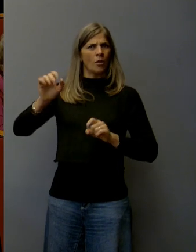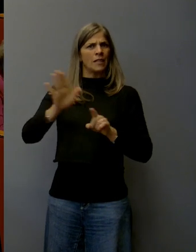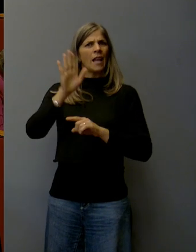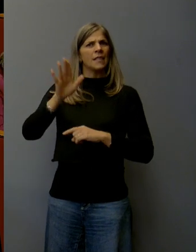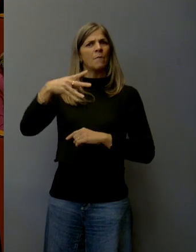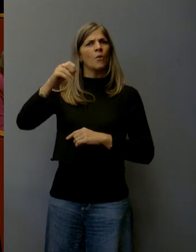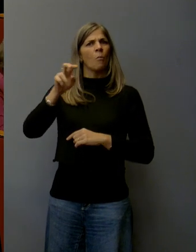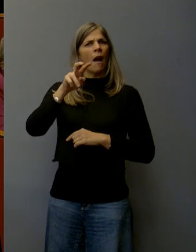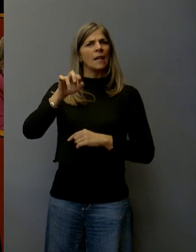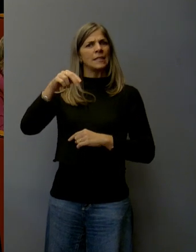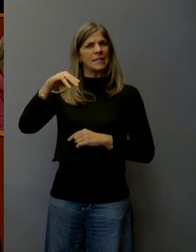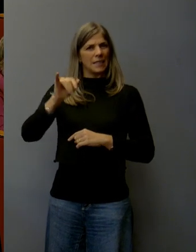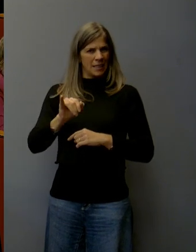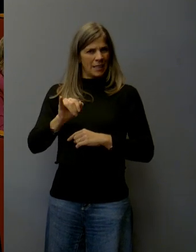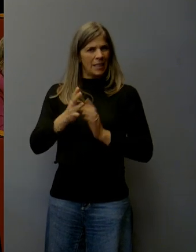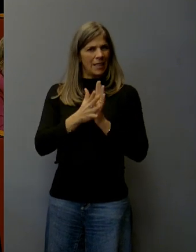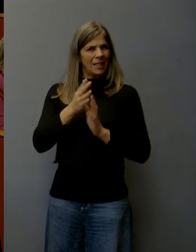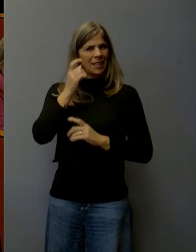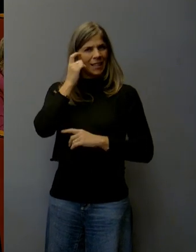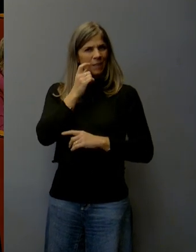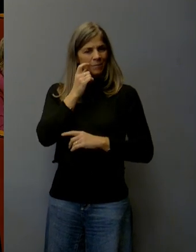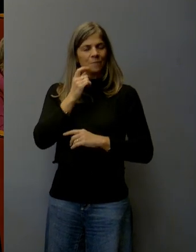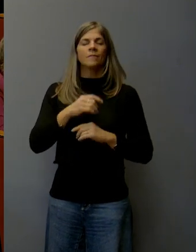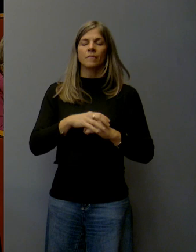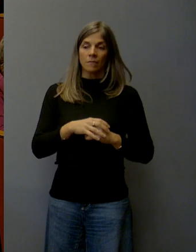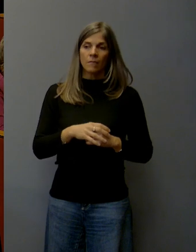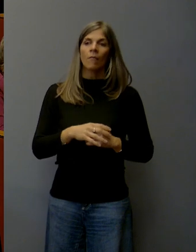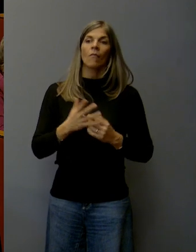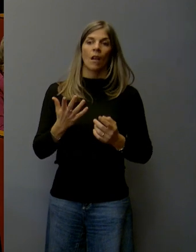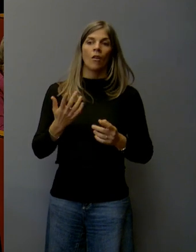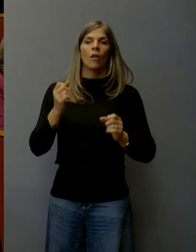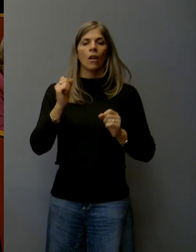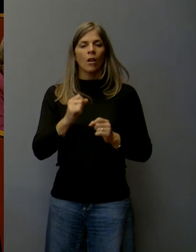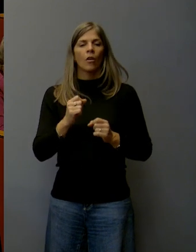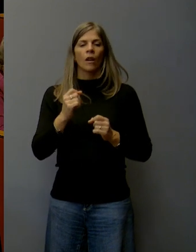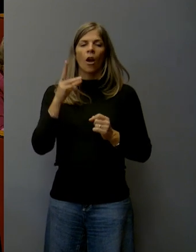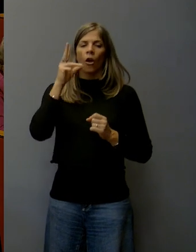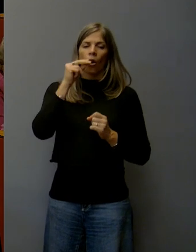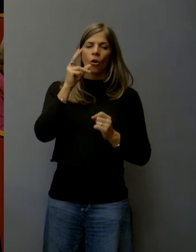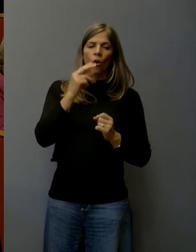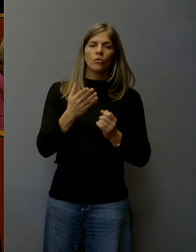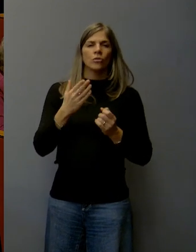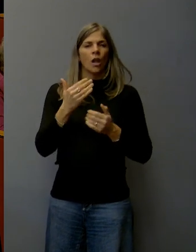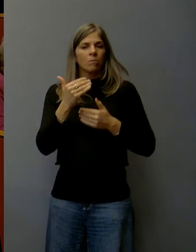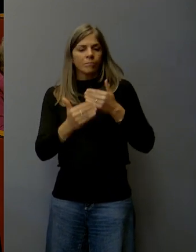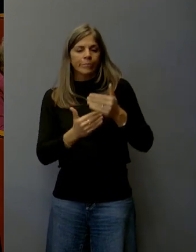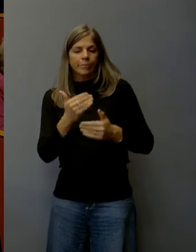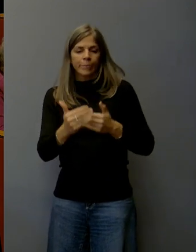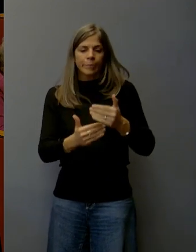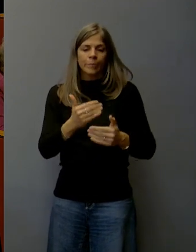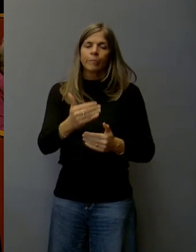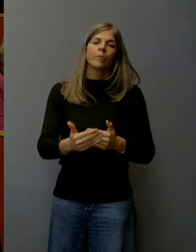raccontare rendere il più conosciuto possibile un percorso politico che ha segnato